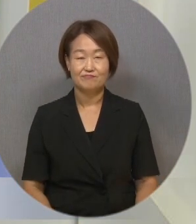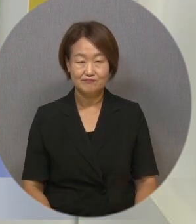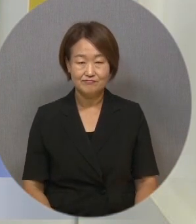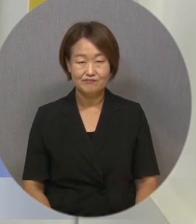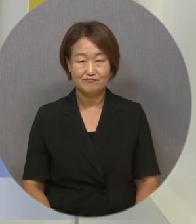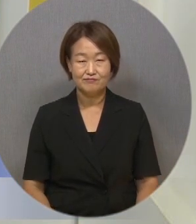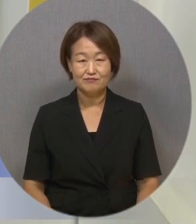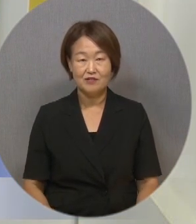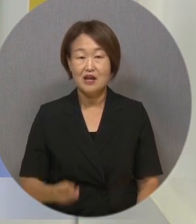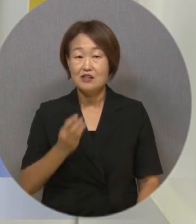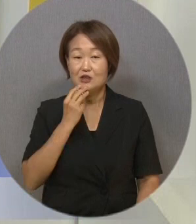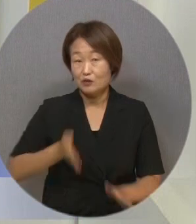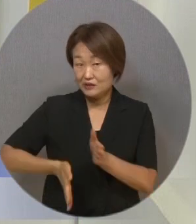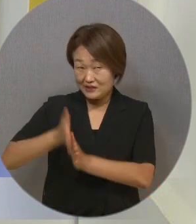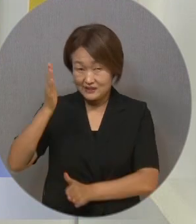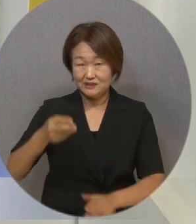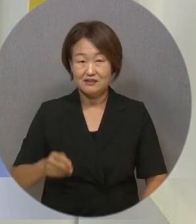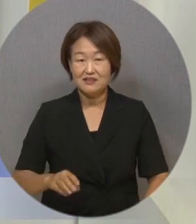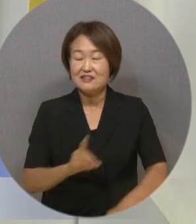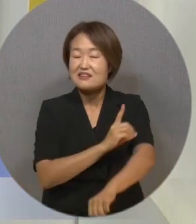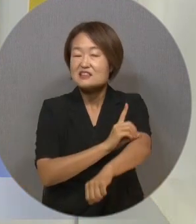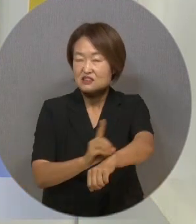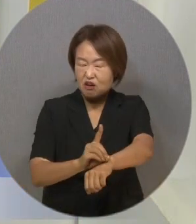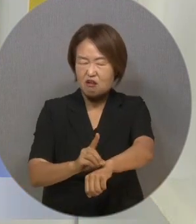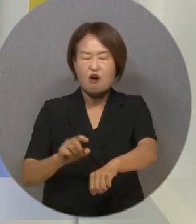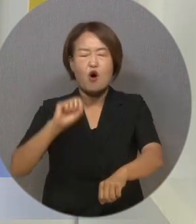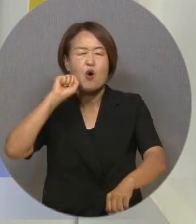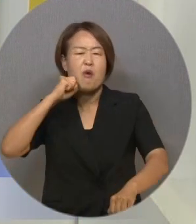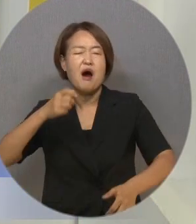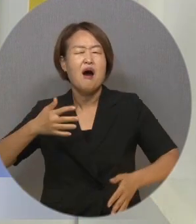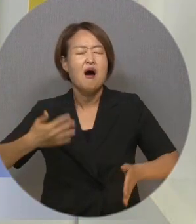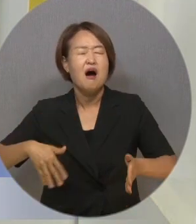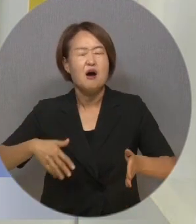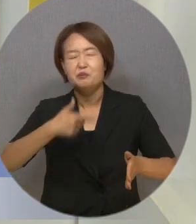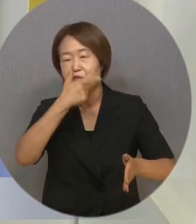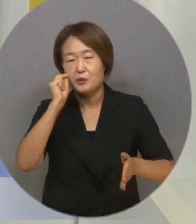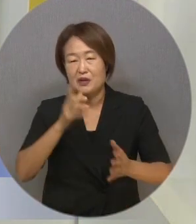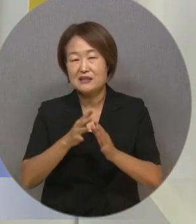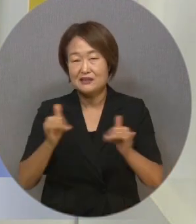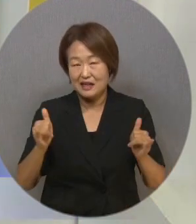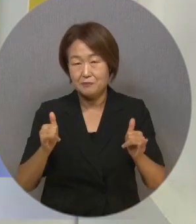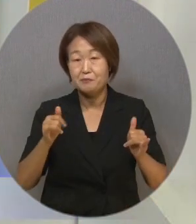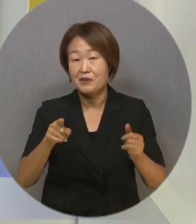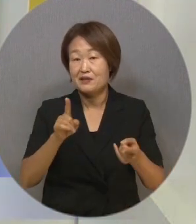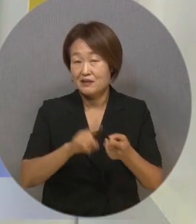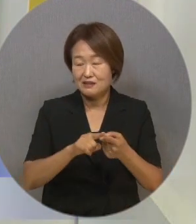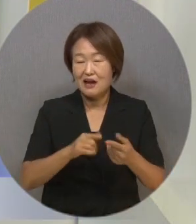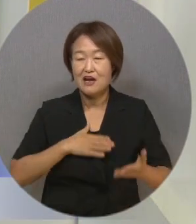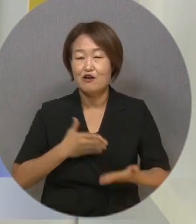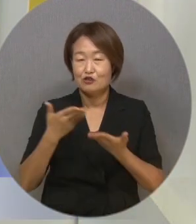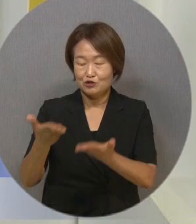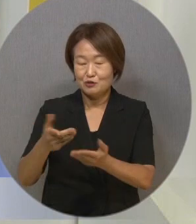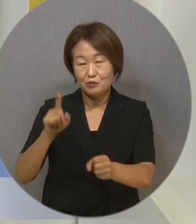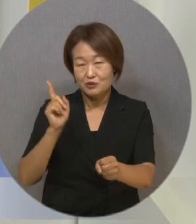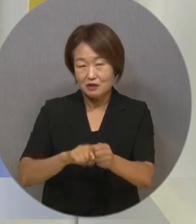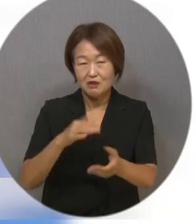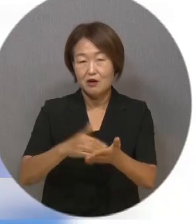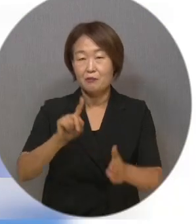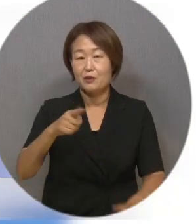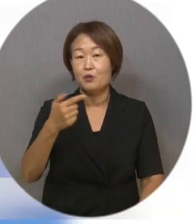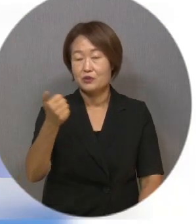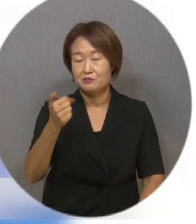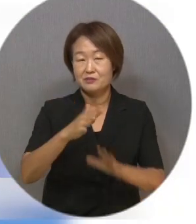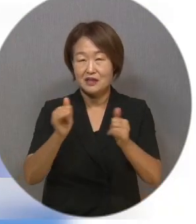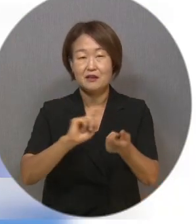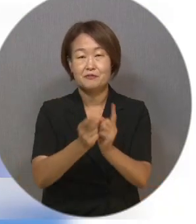다음 뉴스입니다 서울시가 디지털 약자의 동반자인 제3기 디지털 안내사 150명을 위촉했습니다